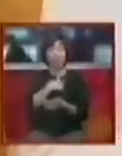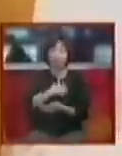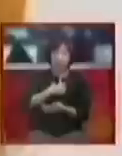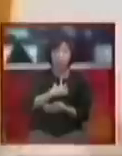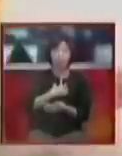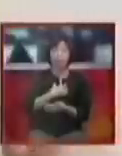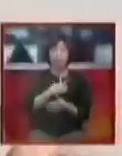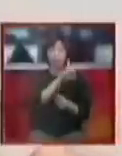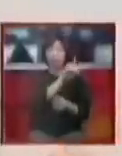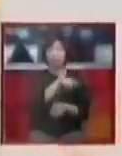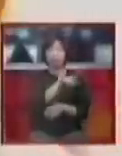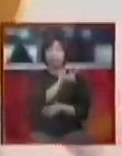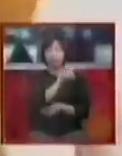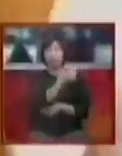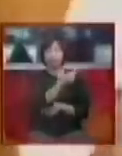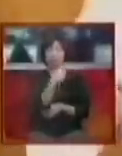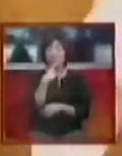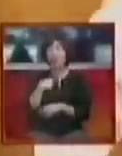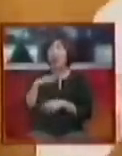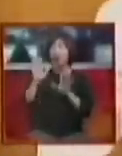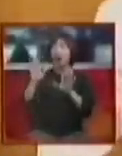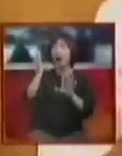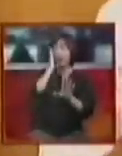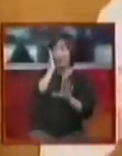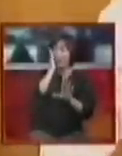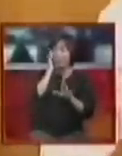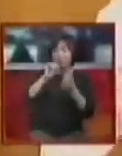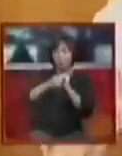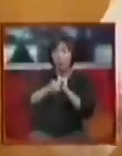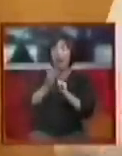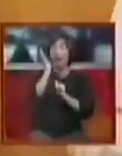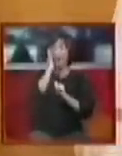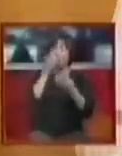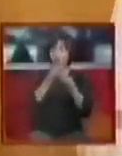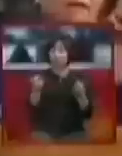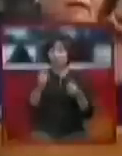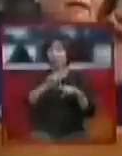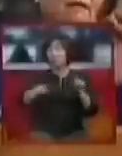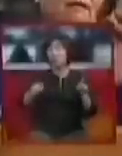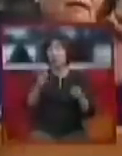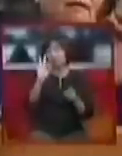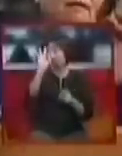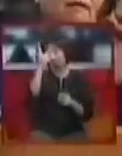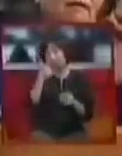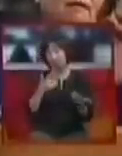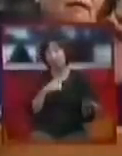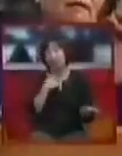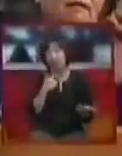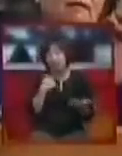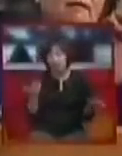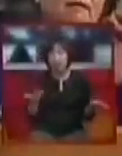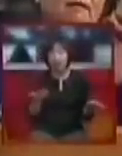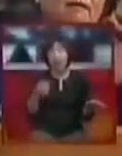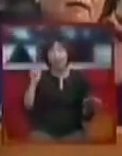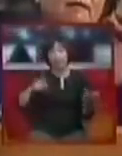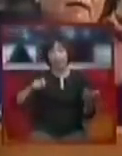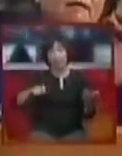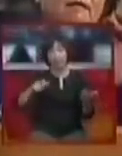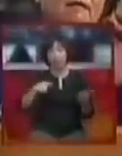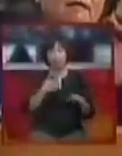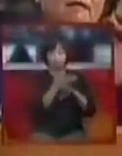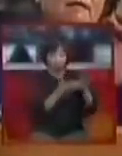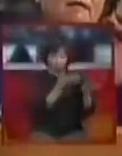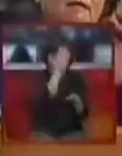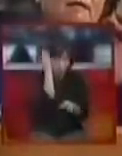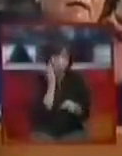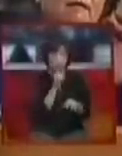Ang tugon ng DPWH, alam namin ang problema, alam namin ang solusyon, pero wala kaming pera. Kailangan ko pong